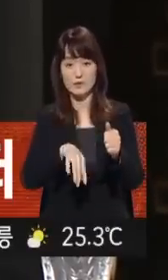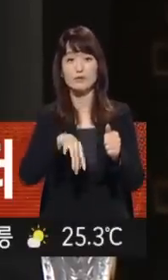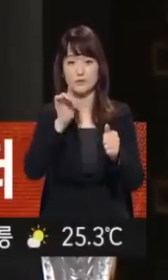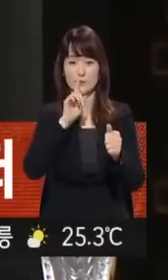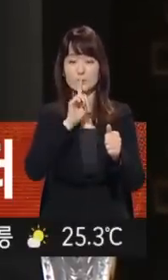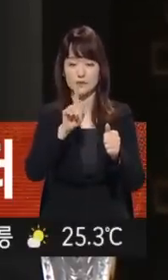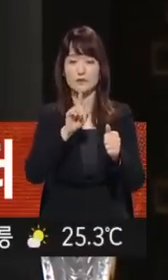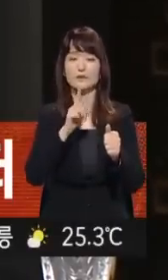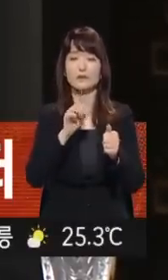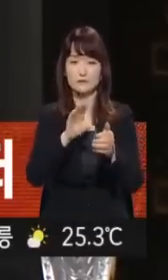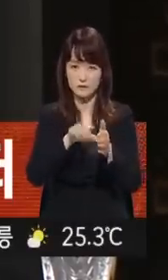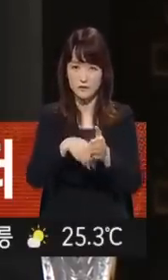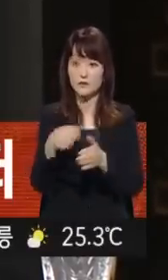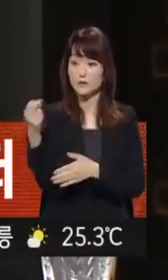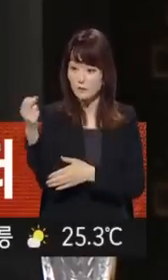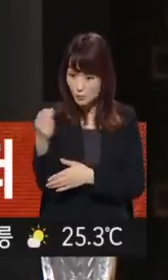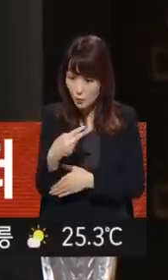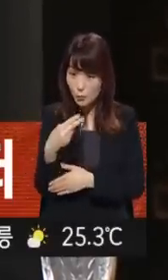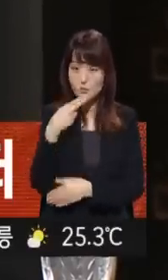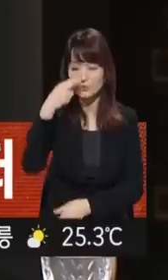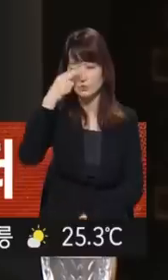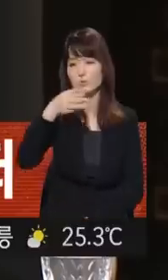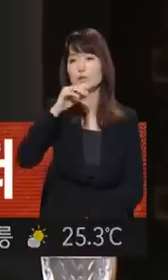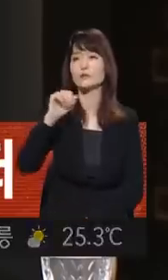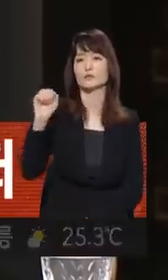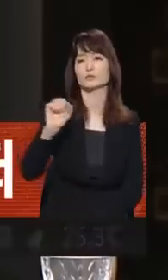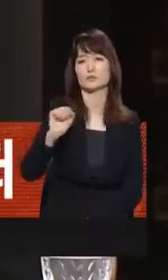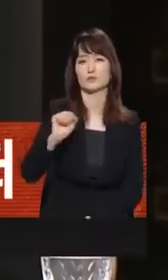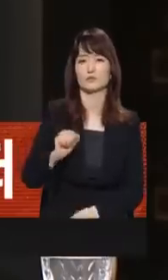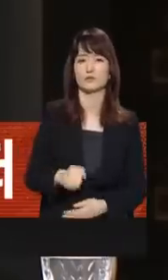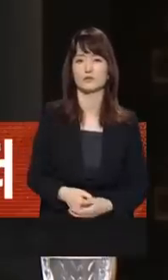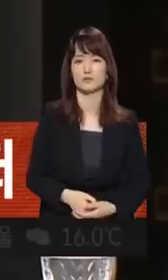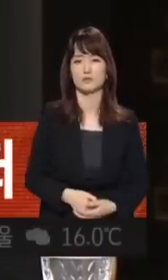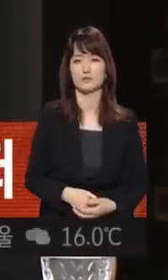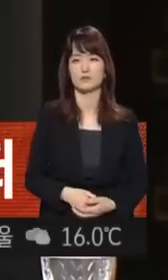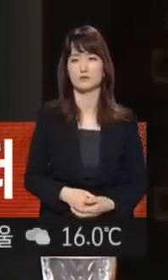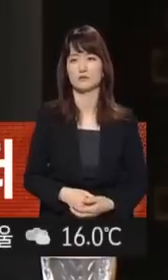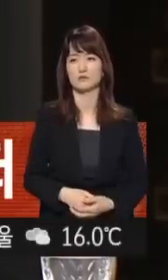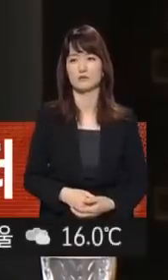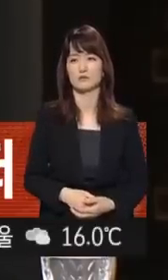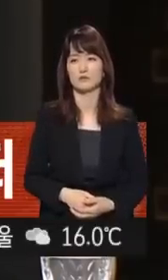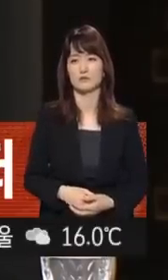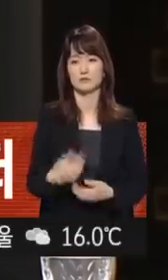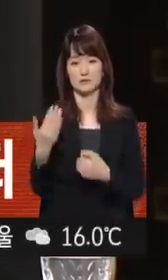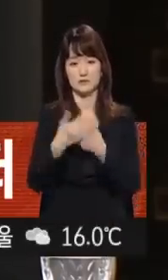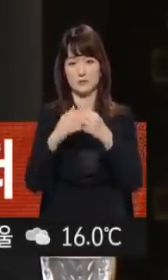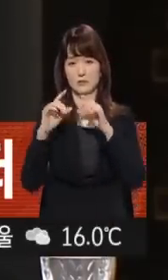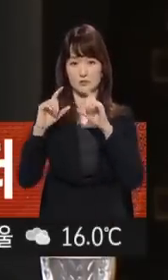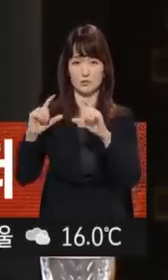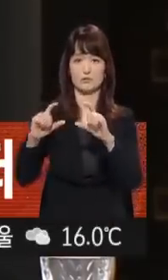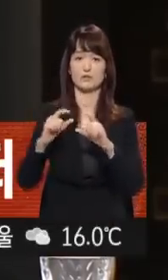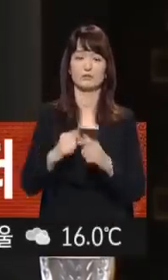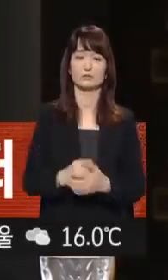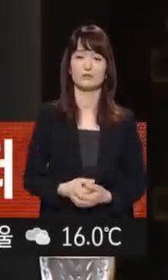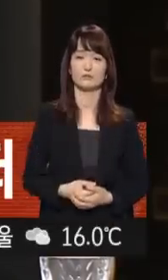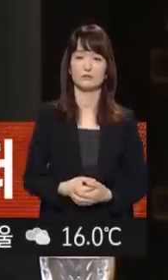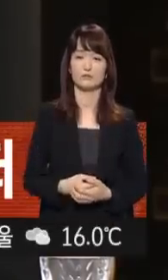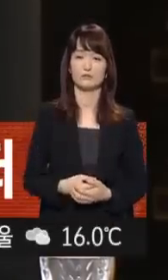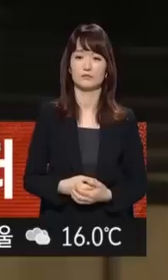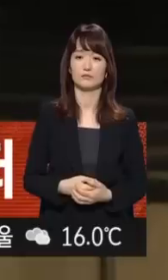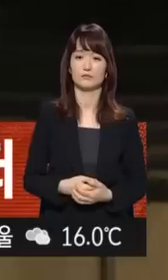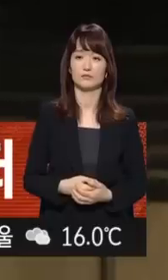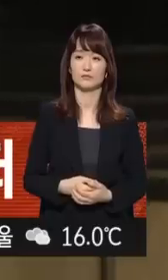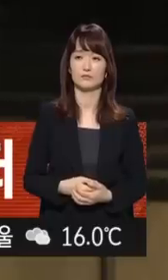했던 얘기입니다 자 그런데 다시 했잖아요 또 양변호사님 집행유예입니다 집행유 근데 이제